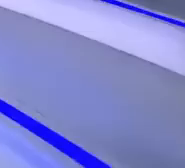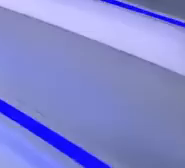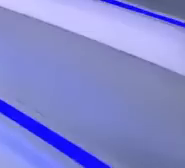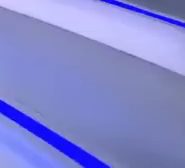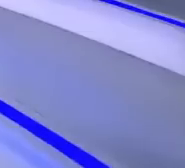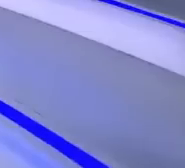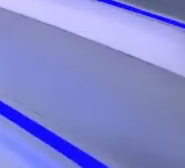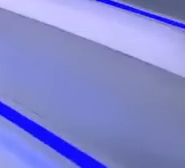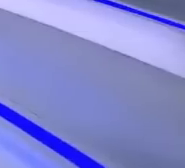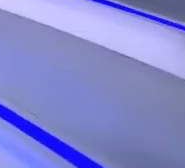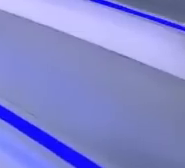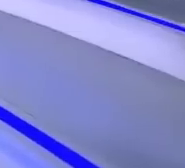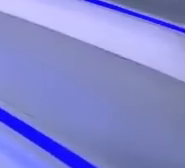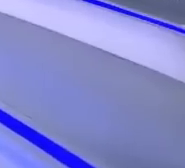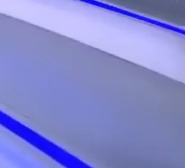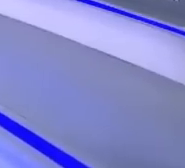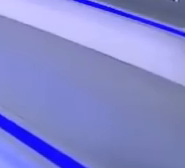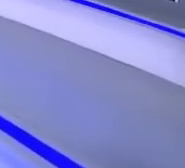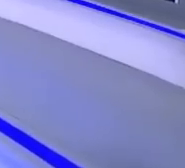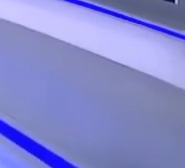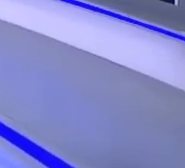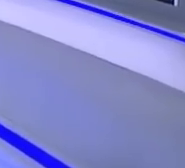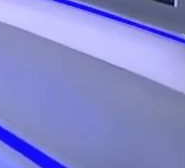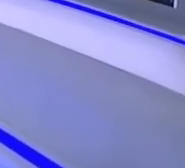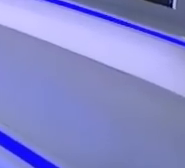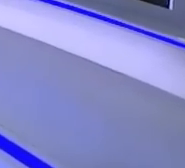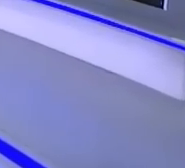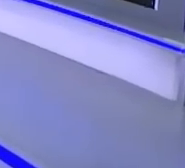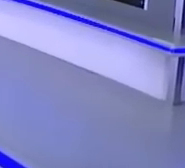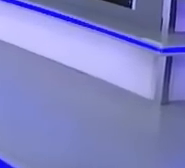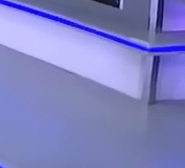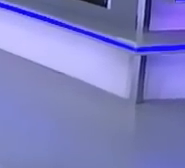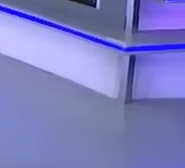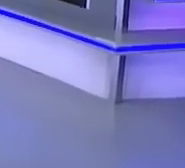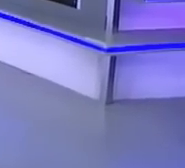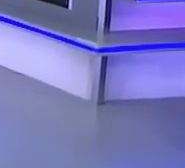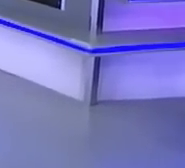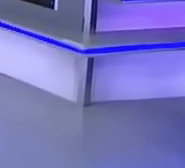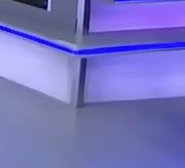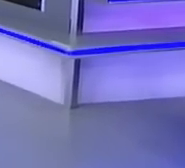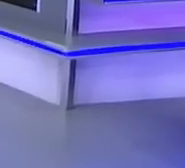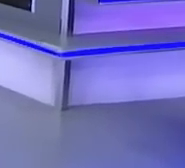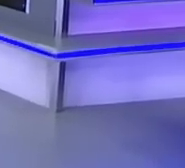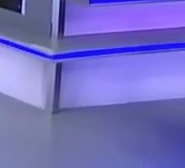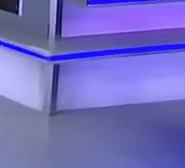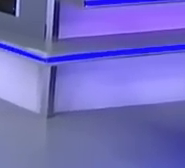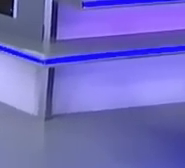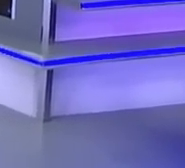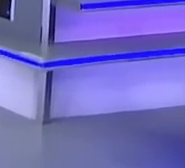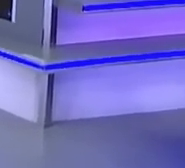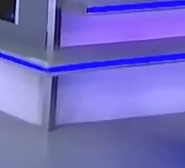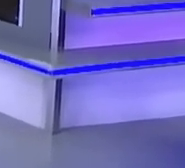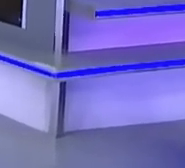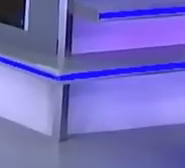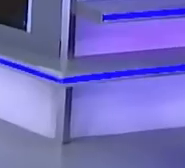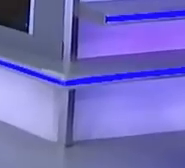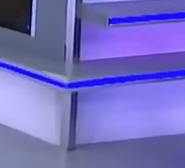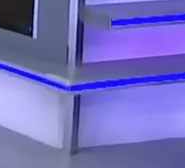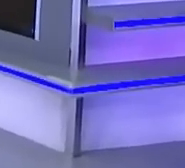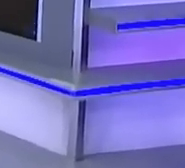Norman Mendoza, isang ENT o ear, nose, and throat surgeon at chairman ng Philippine Academy